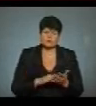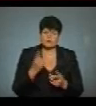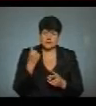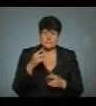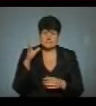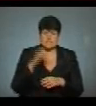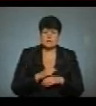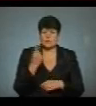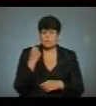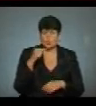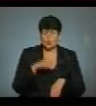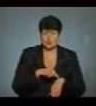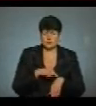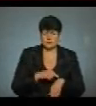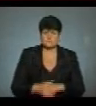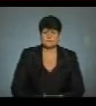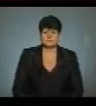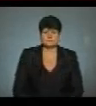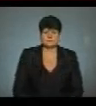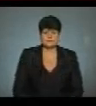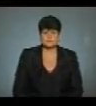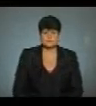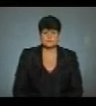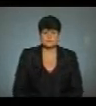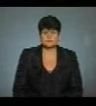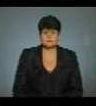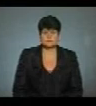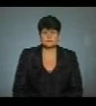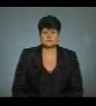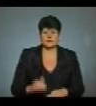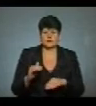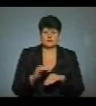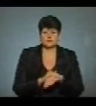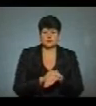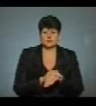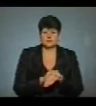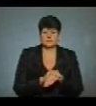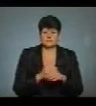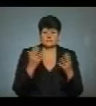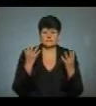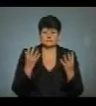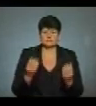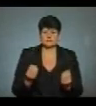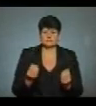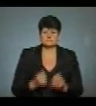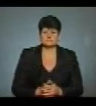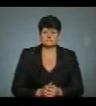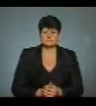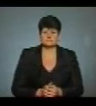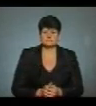– годину. На ньому побувала Анжела Шова. Доброго дня!